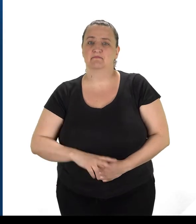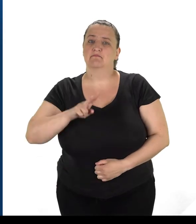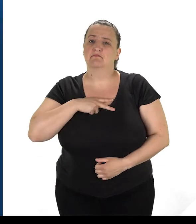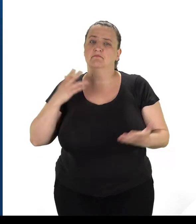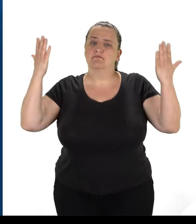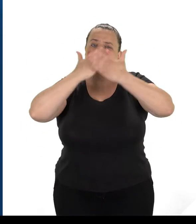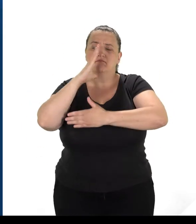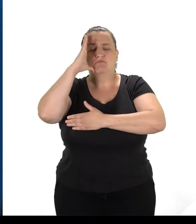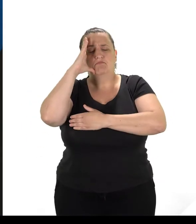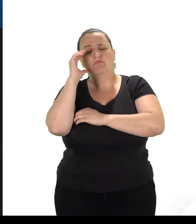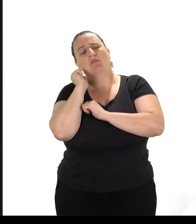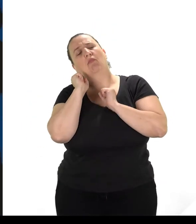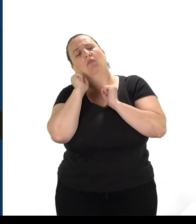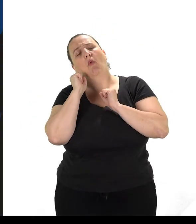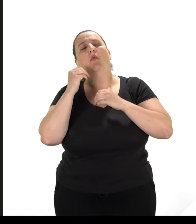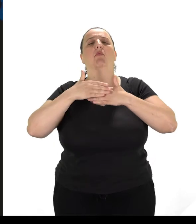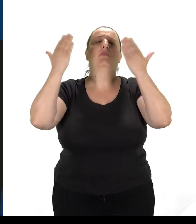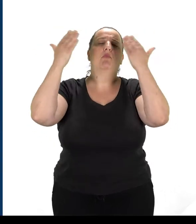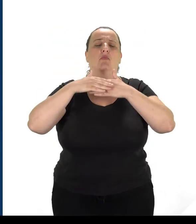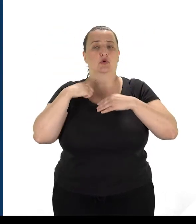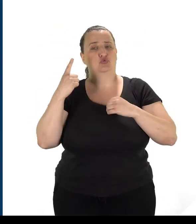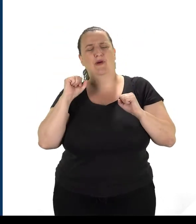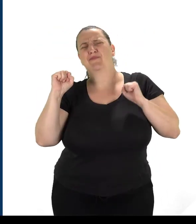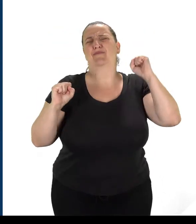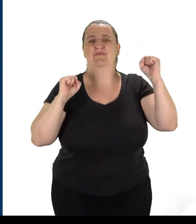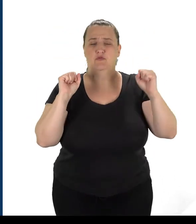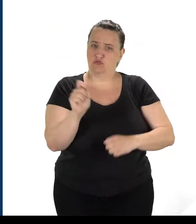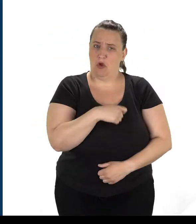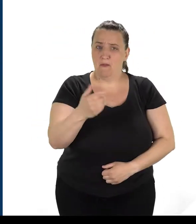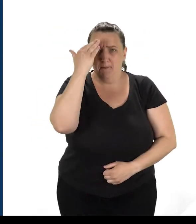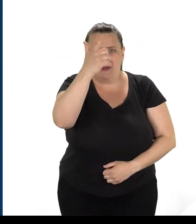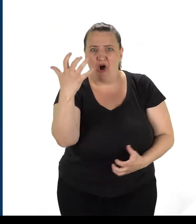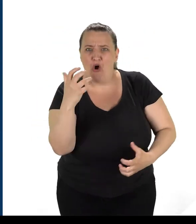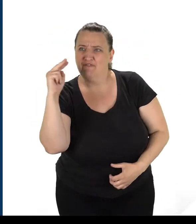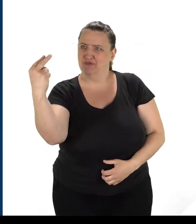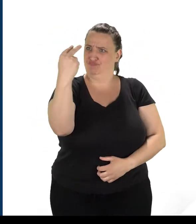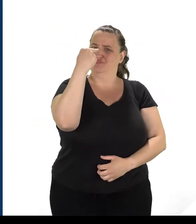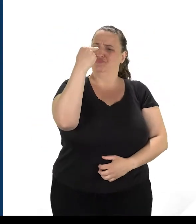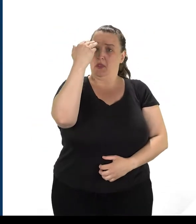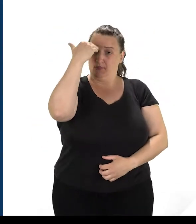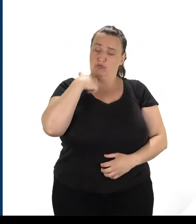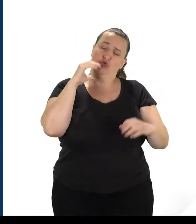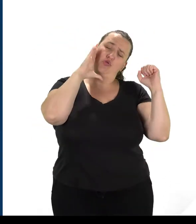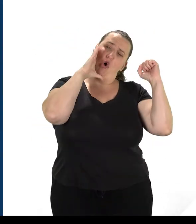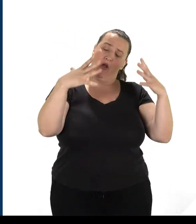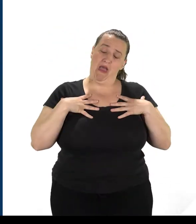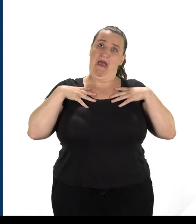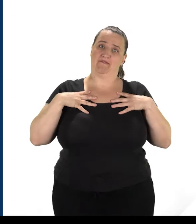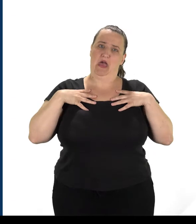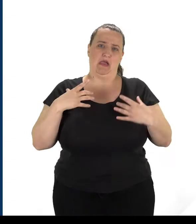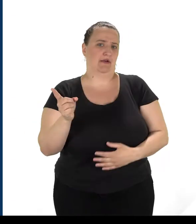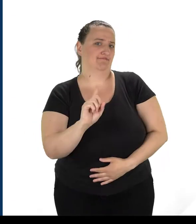Mon sommeil peut être agité par moments, c'est normal. Venez me voir quand vous voulez dans mon lit. Si je dors, vous ne me réveillerez pas.